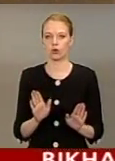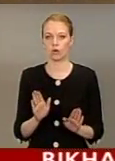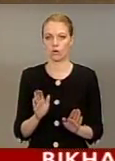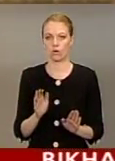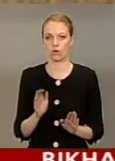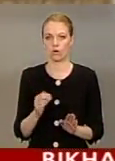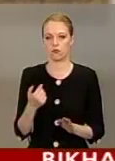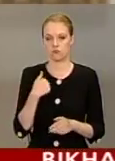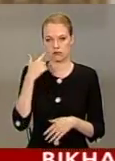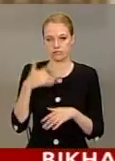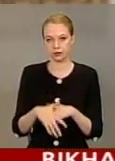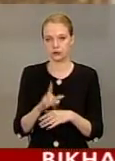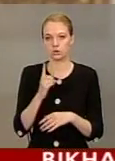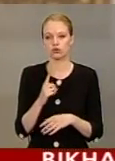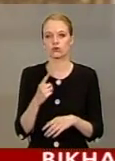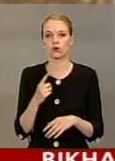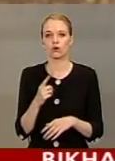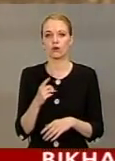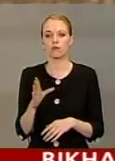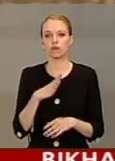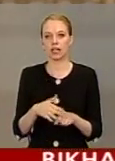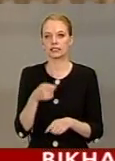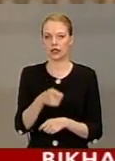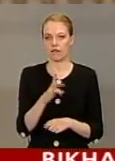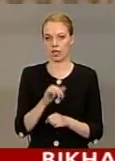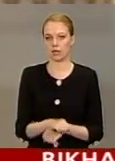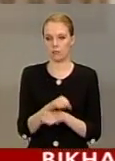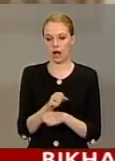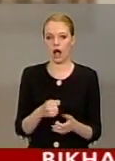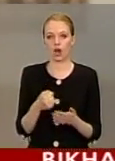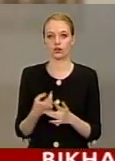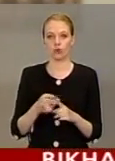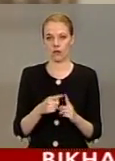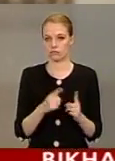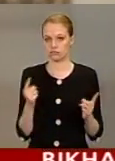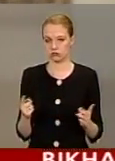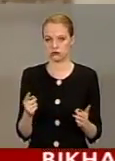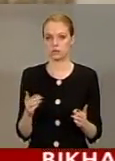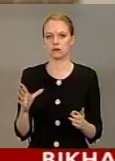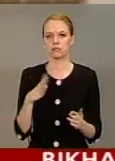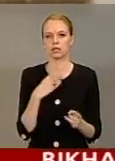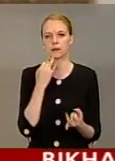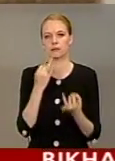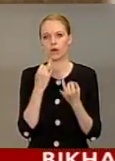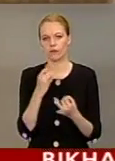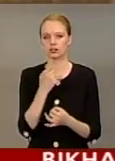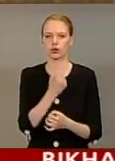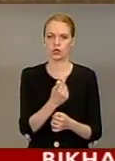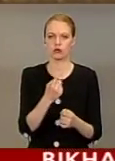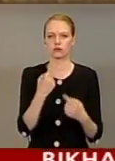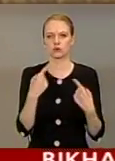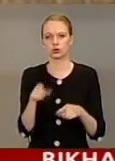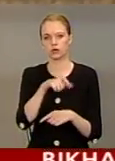нами понят. Почему? Потому что была заявка на пикетирование. До этого, как я понимаю, шли переговоры то с одними, то с